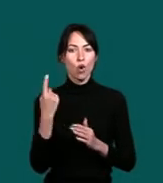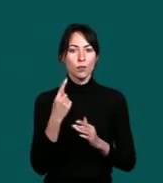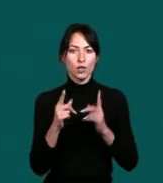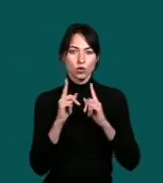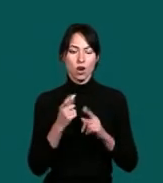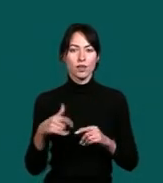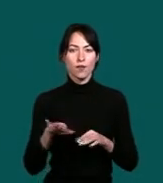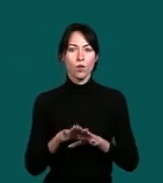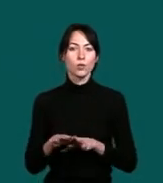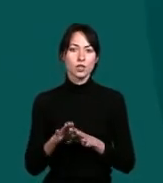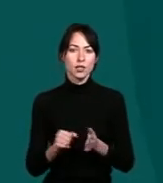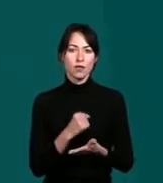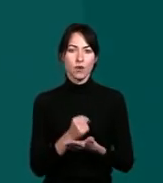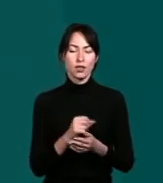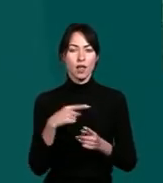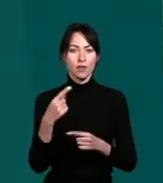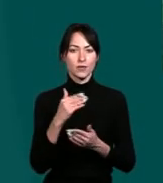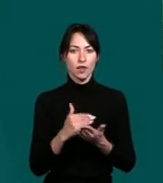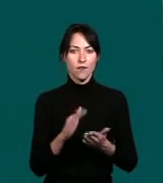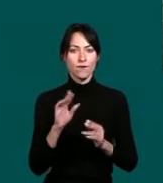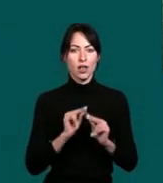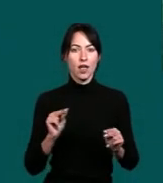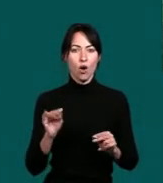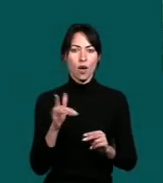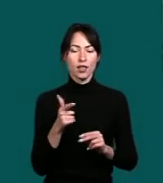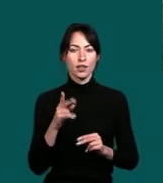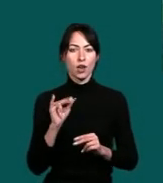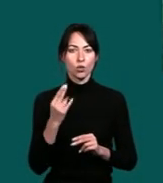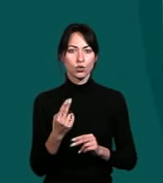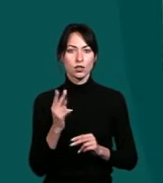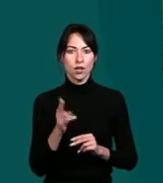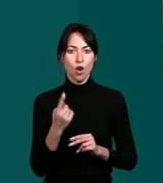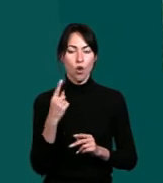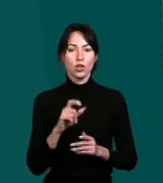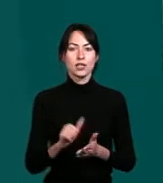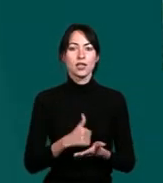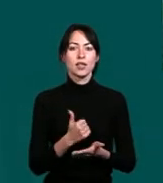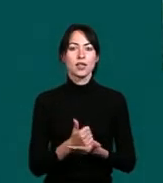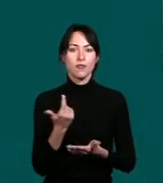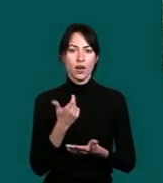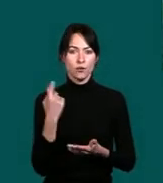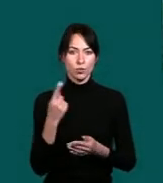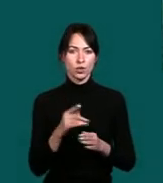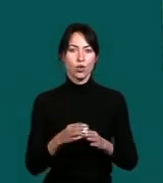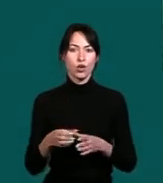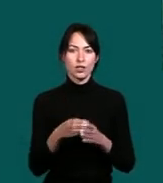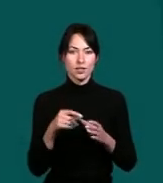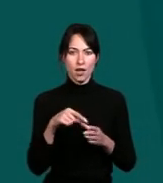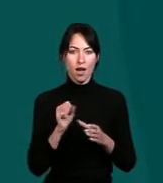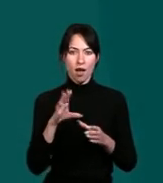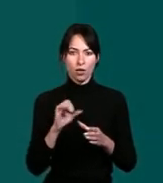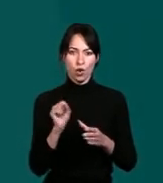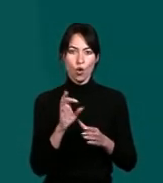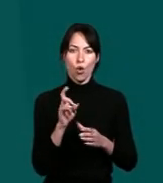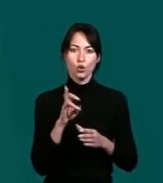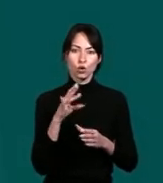затвердила наступних кандидатів. Викладачка Галина Куц – один з лідерів Харківської обласної громадської організації «Спілка ветеранів АТО» Анатолій Козловський,